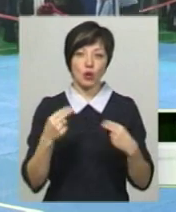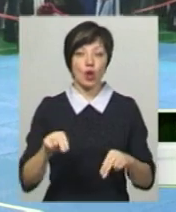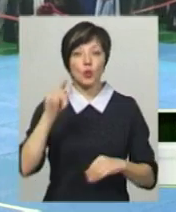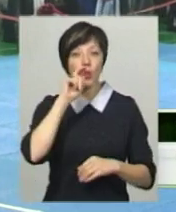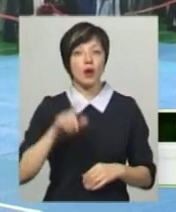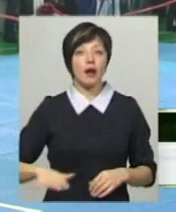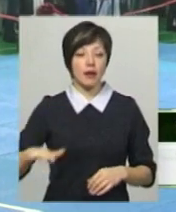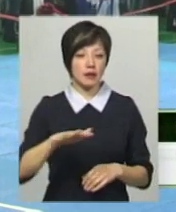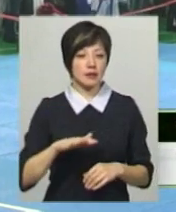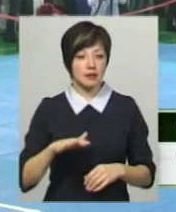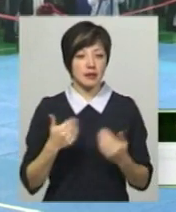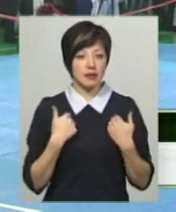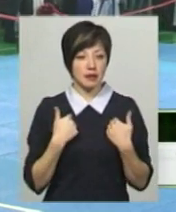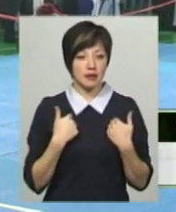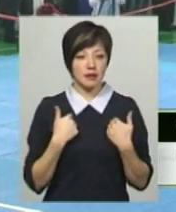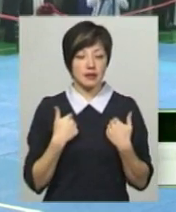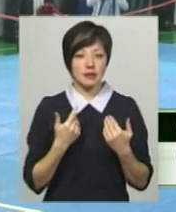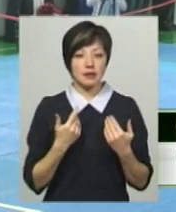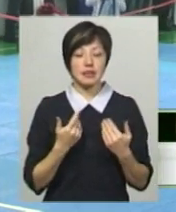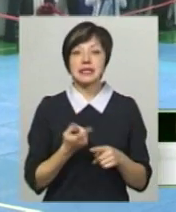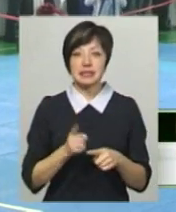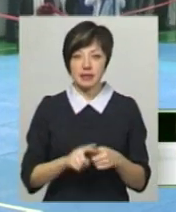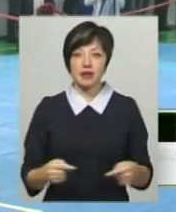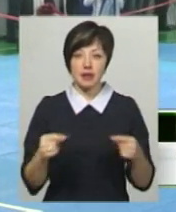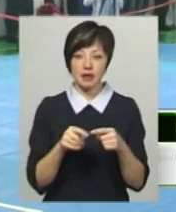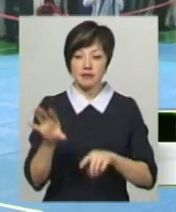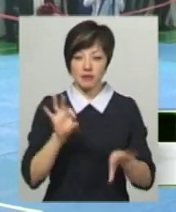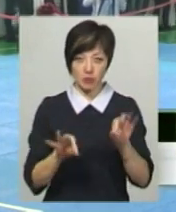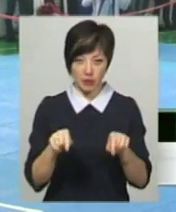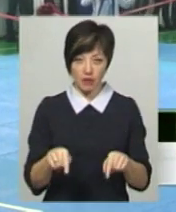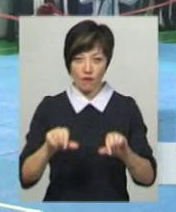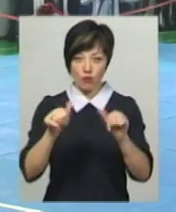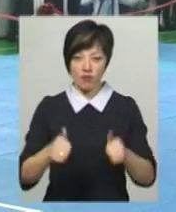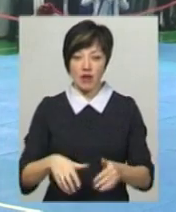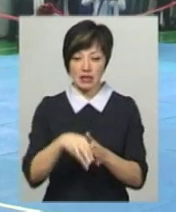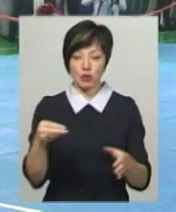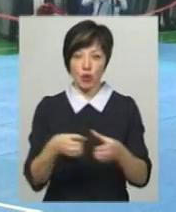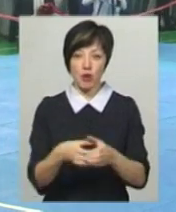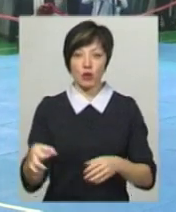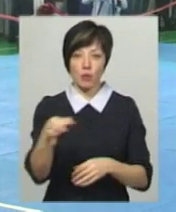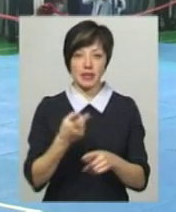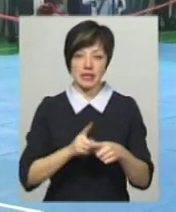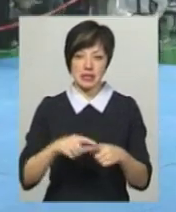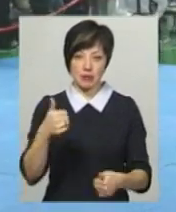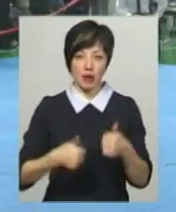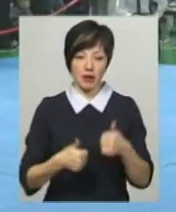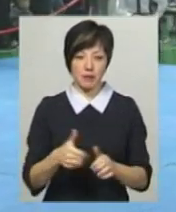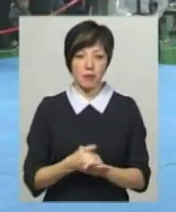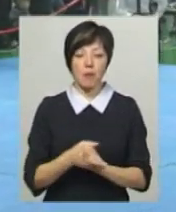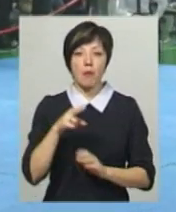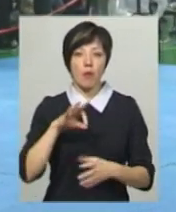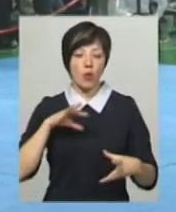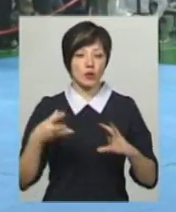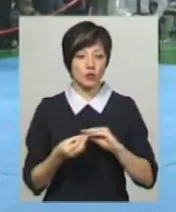України. Якраз це є в нас відбір і формування збірної команди області на ці старт. По